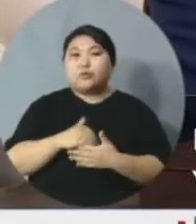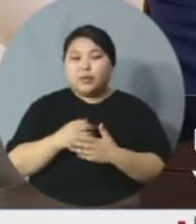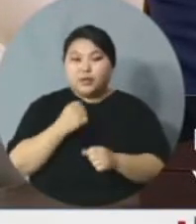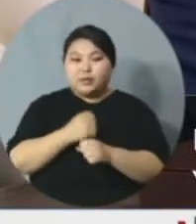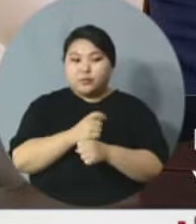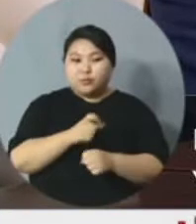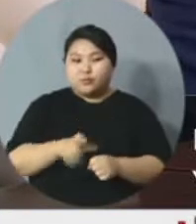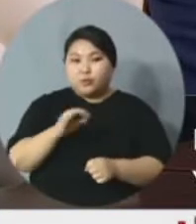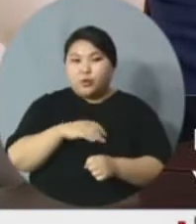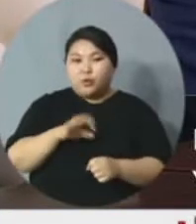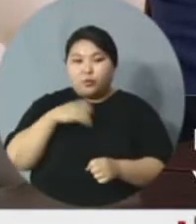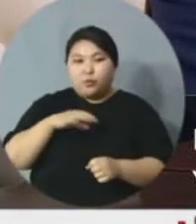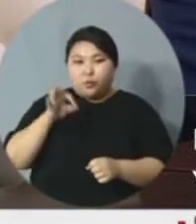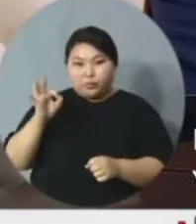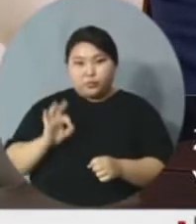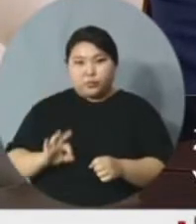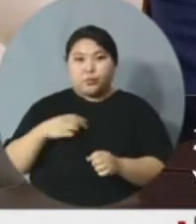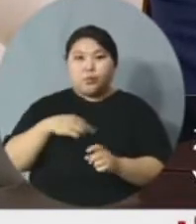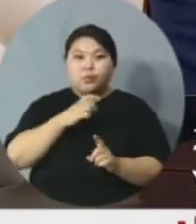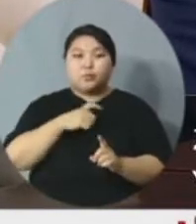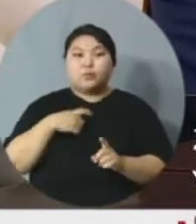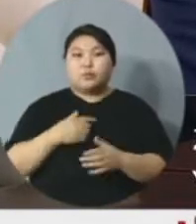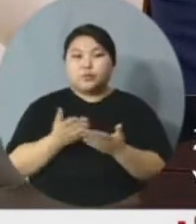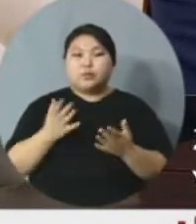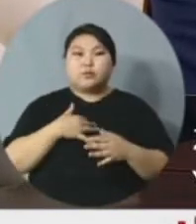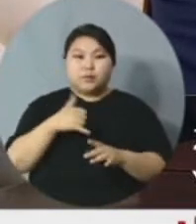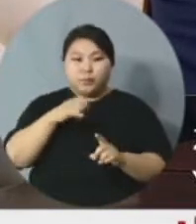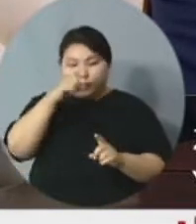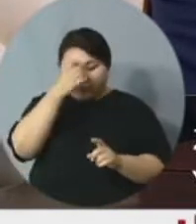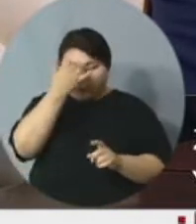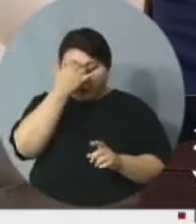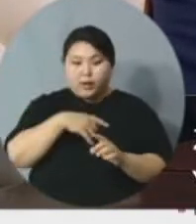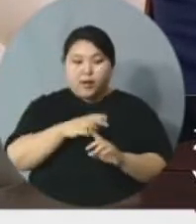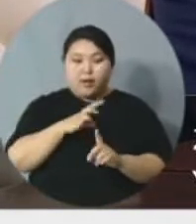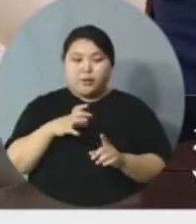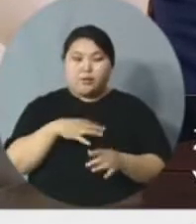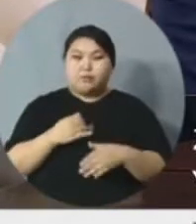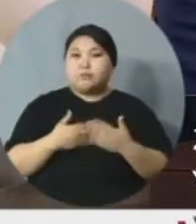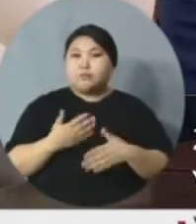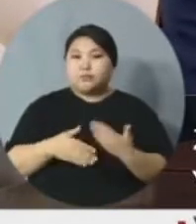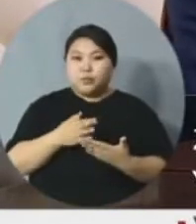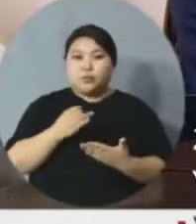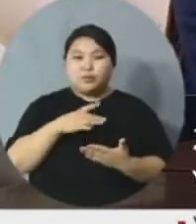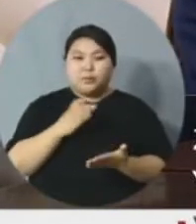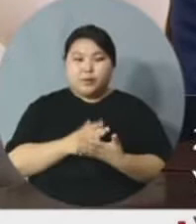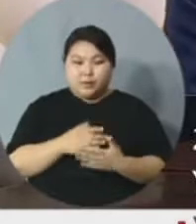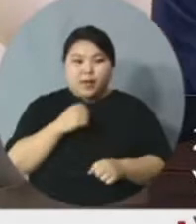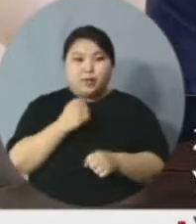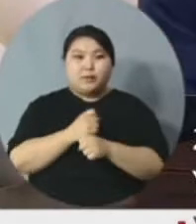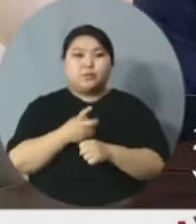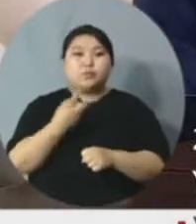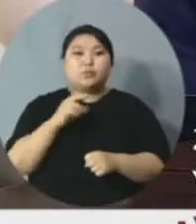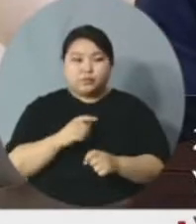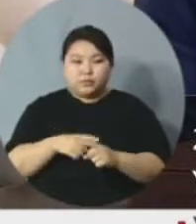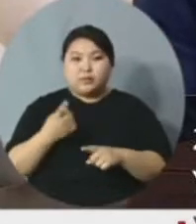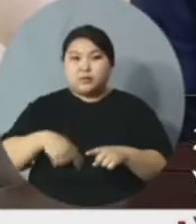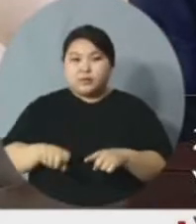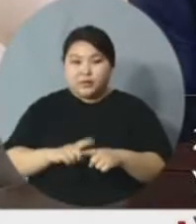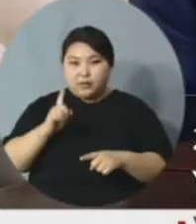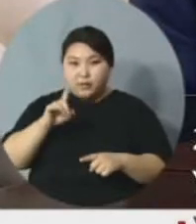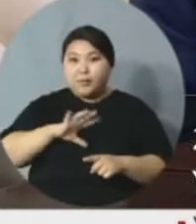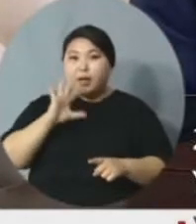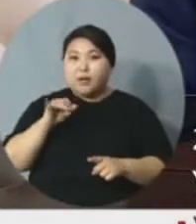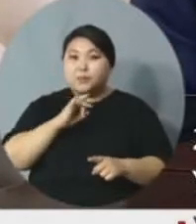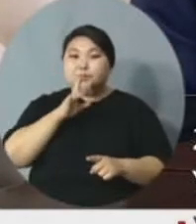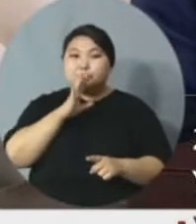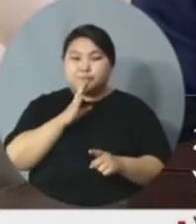байгаа ажилчдын тодорхой юм хэвчээ. Зарим хувийн компаниуд ухаалаг одоо менежменттэй компаниуд ажилчдаа хөцөө үйлчилсэн шүү дээ. Ажил хүч дээр ахад ганцхан